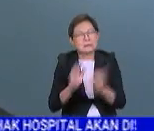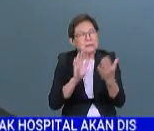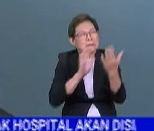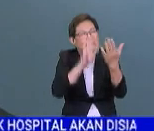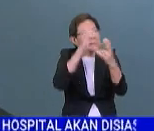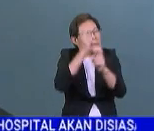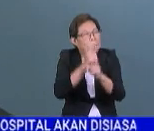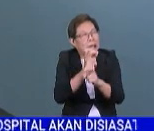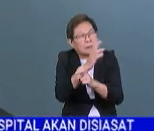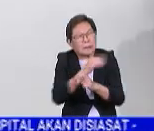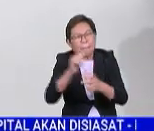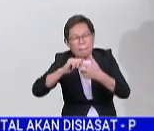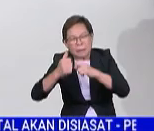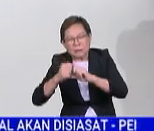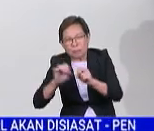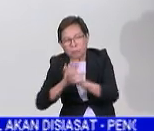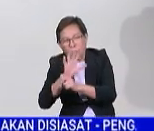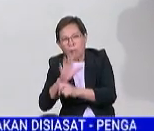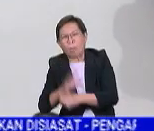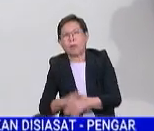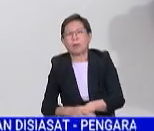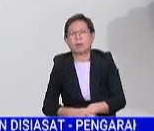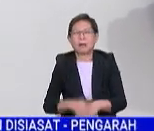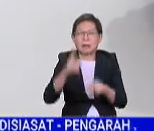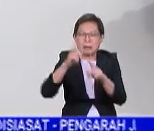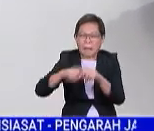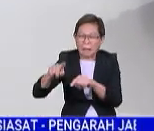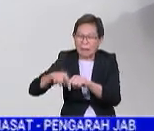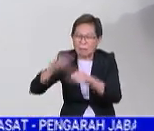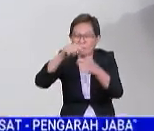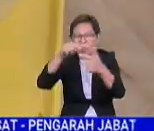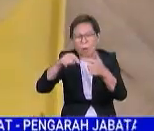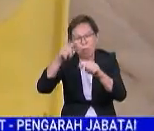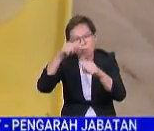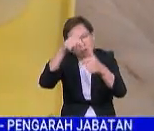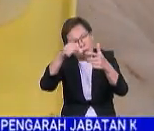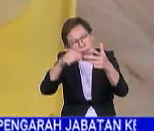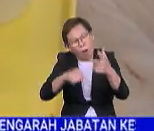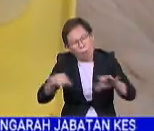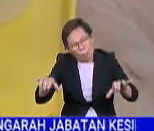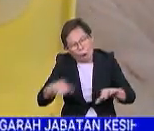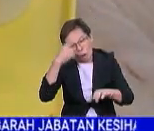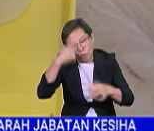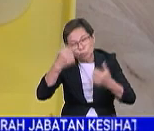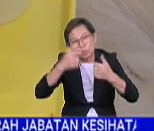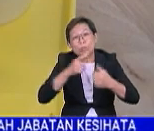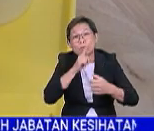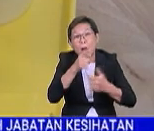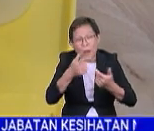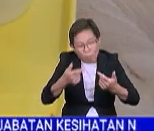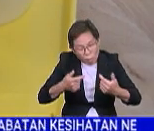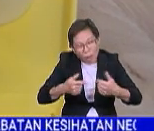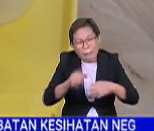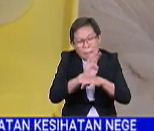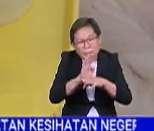ditambah krisis COVID-19, pelbagai usaha dilakukan wanita ini demi memastikan kelangsungan